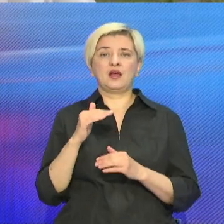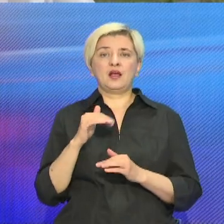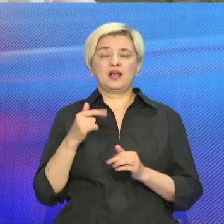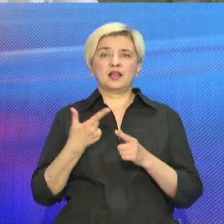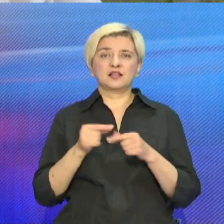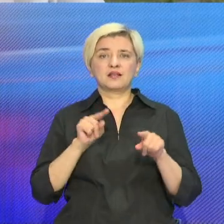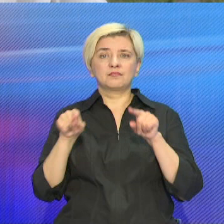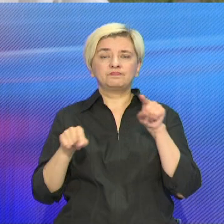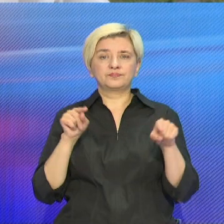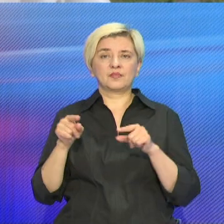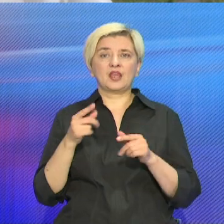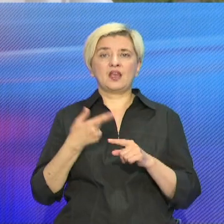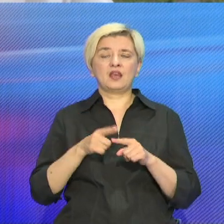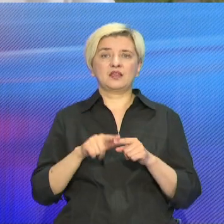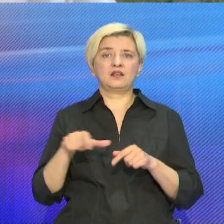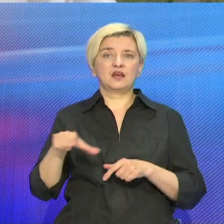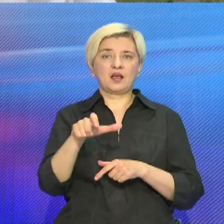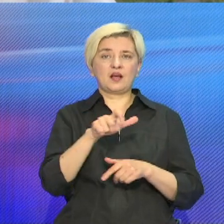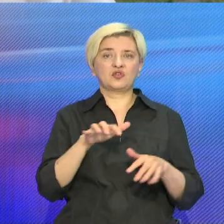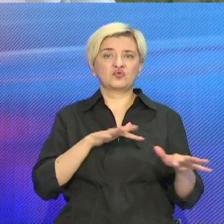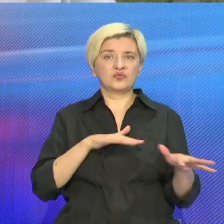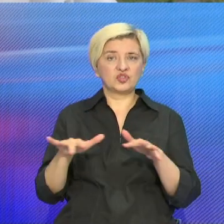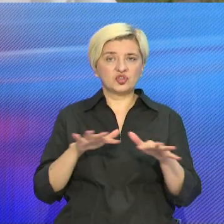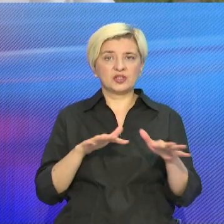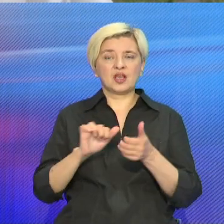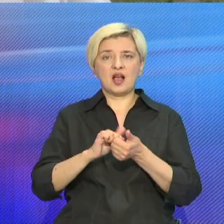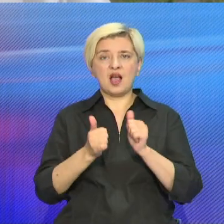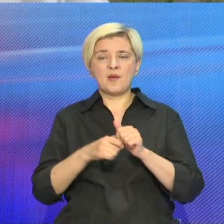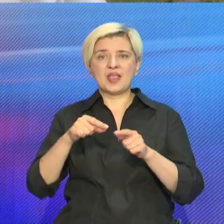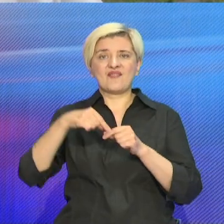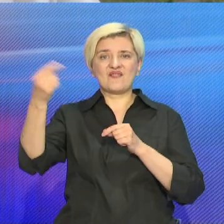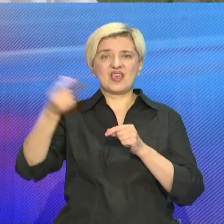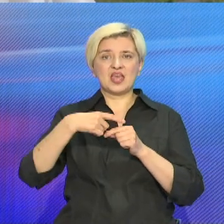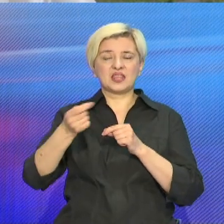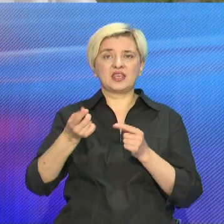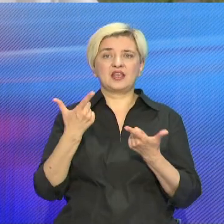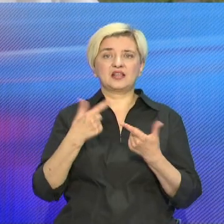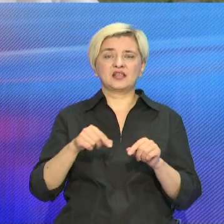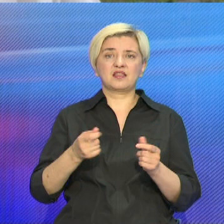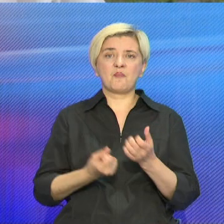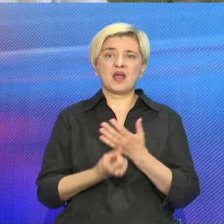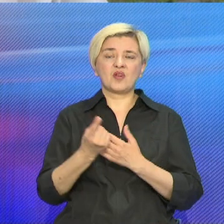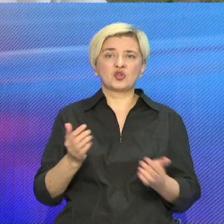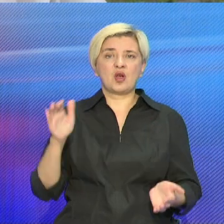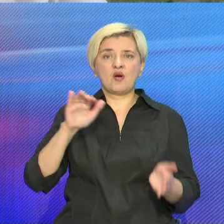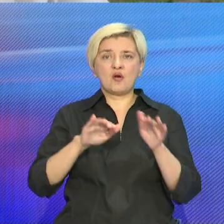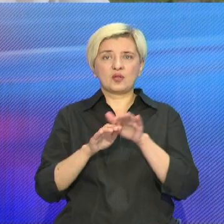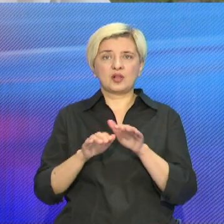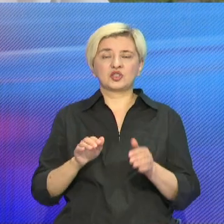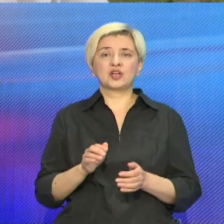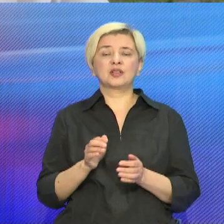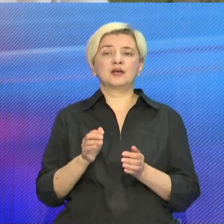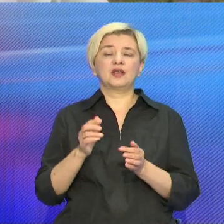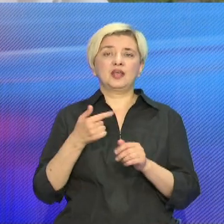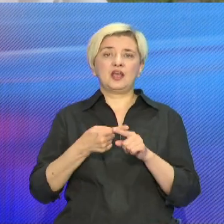несет и камни, и движет, и какие-то и ветки там выпадают, и где-то отложения какие-то образуются. Вот этим кран